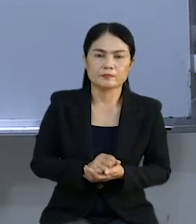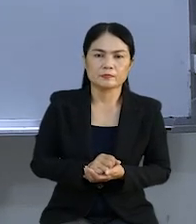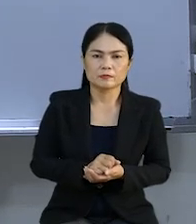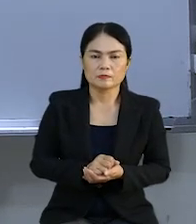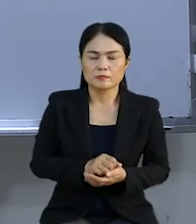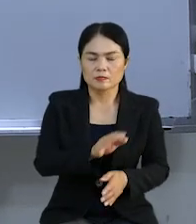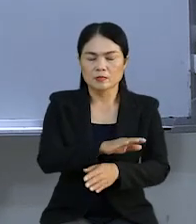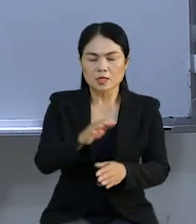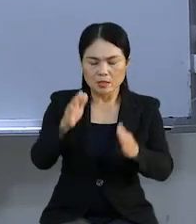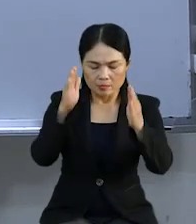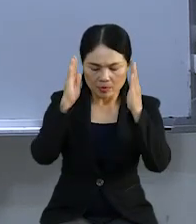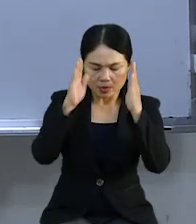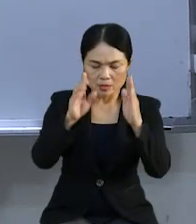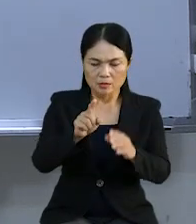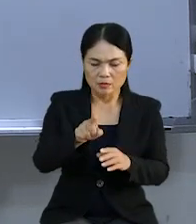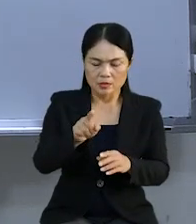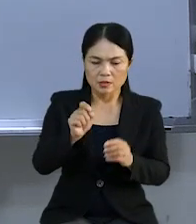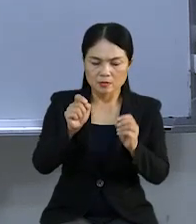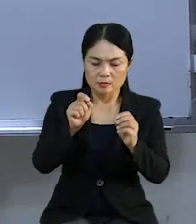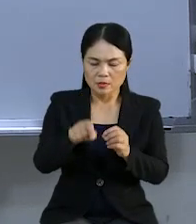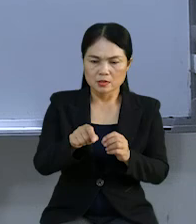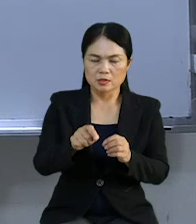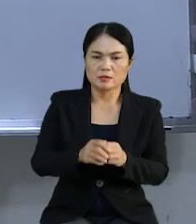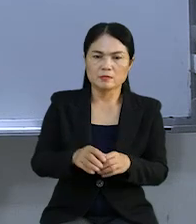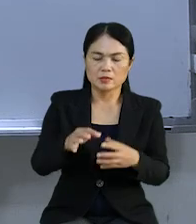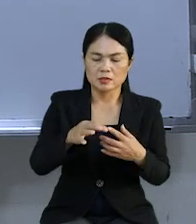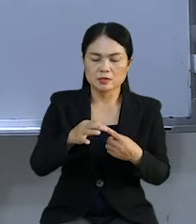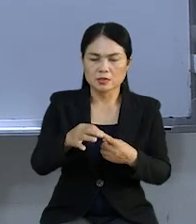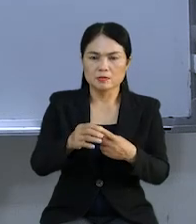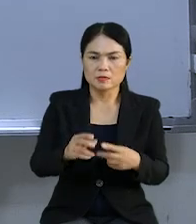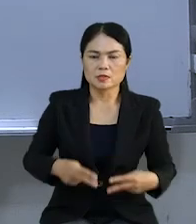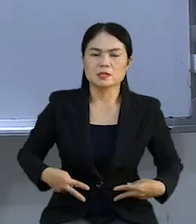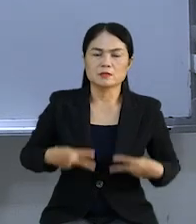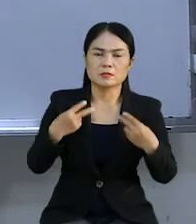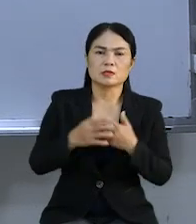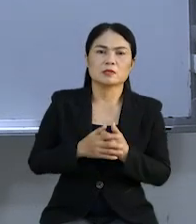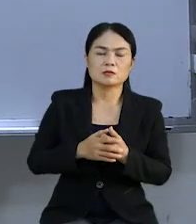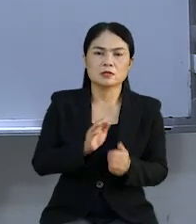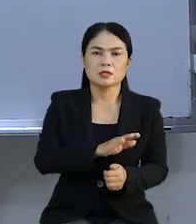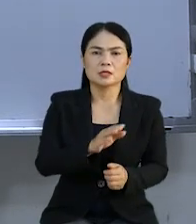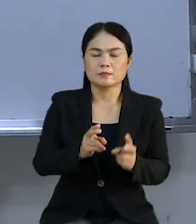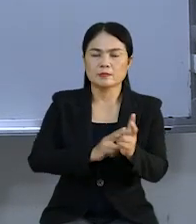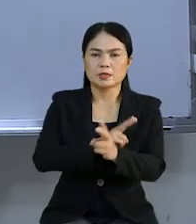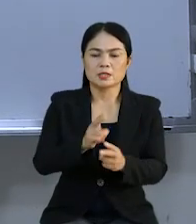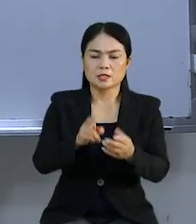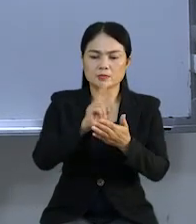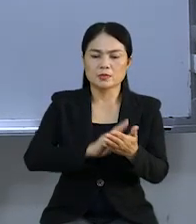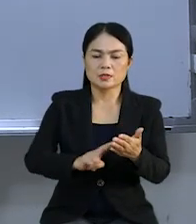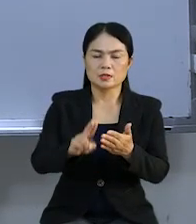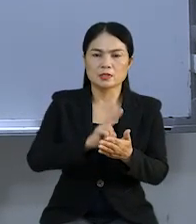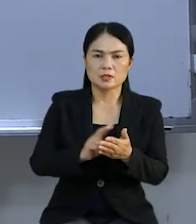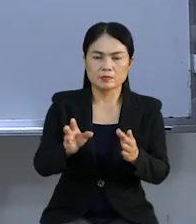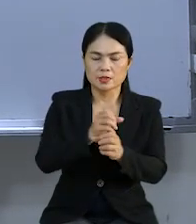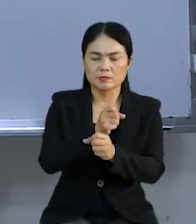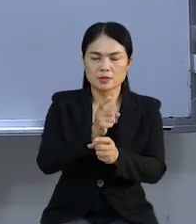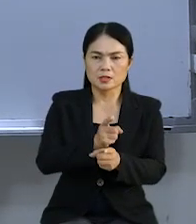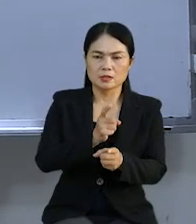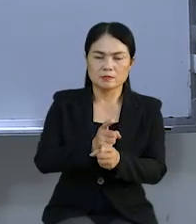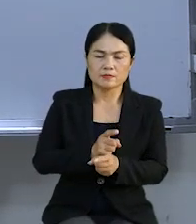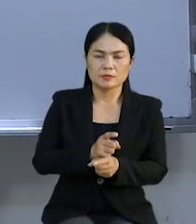ให้สมก้นโยจะตกดามวยจำนวนเจี๊ยบเจี๊ยบเสะคือสกปรกสมก้นเรศาอนามัยนะไอ้บานตรม